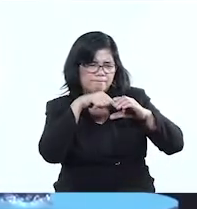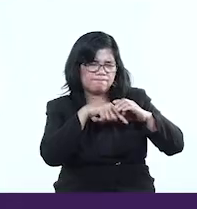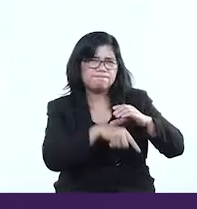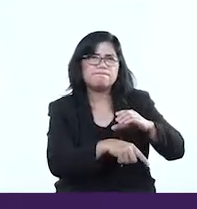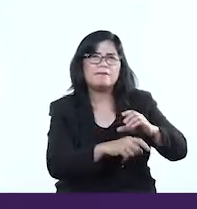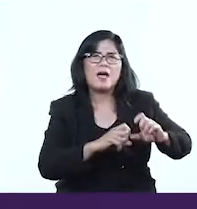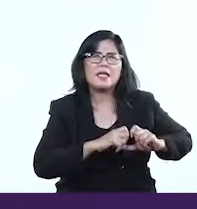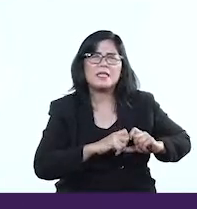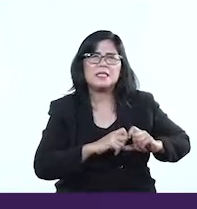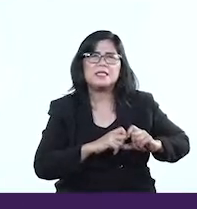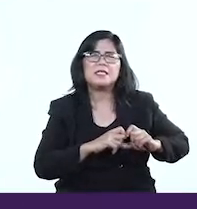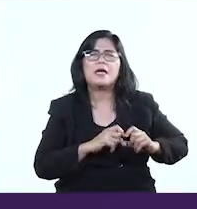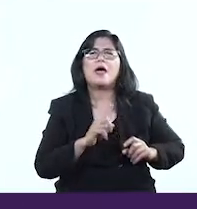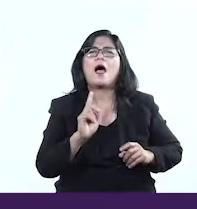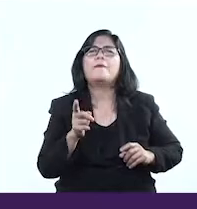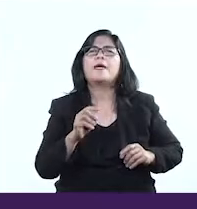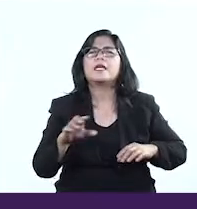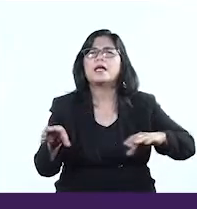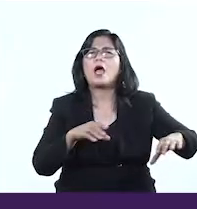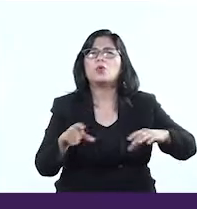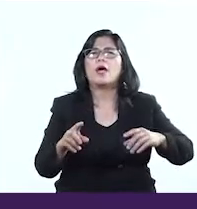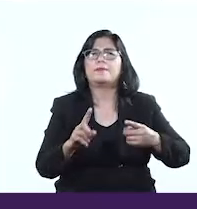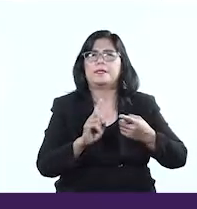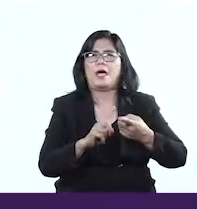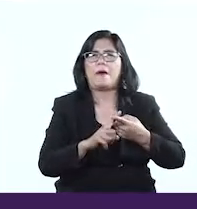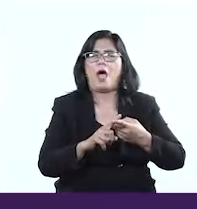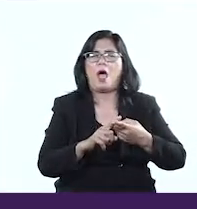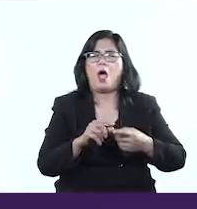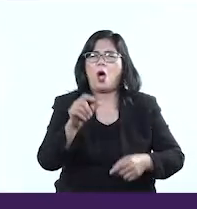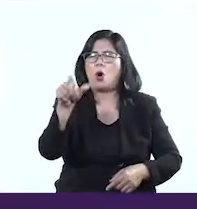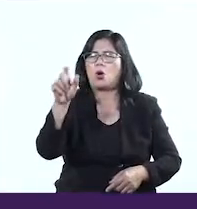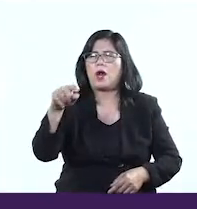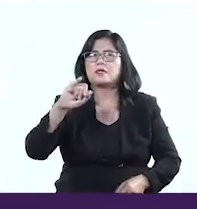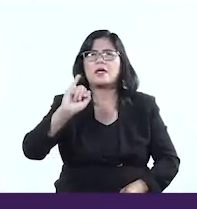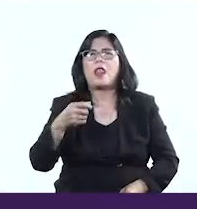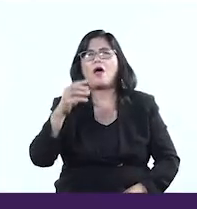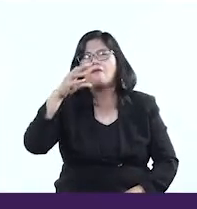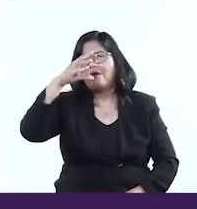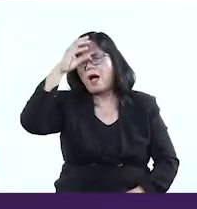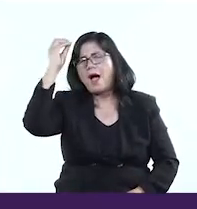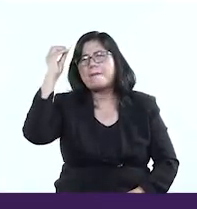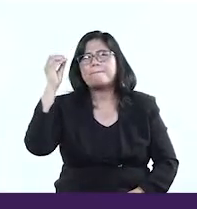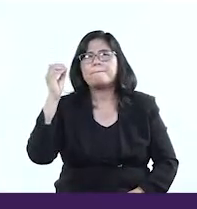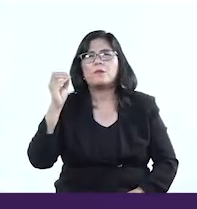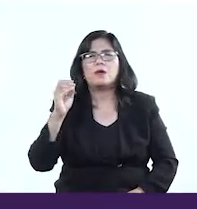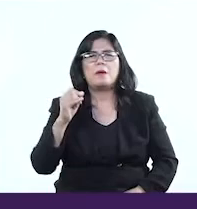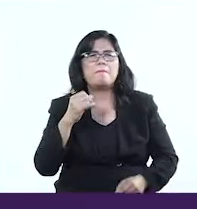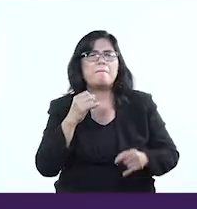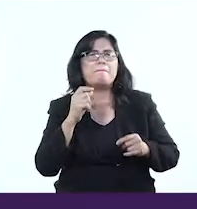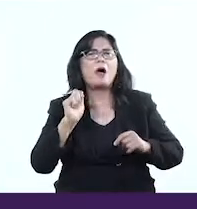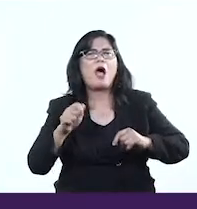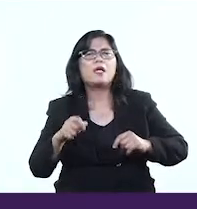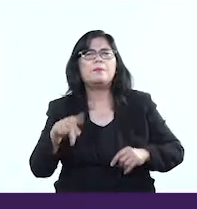I make yang pertama kita harus siap Hai orang-orang akan salah memahami lalu kemudian menghakimi kita dan